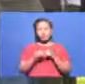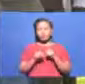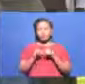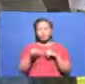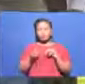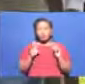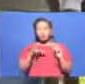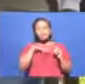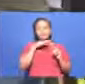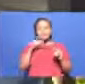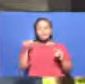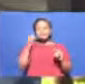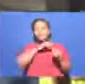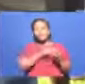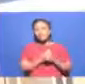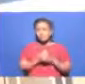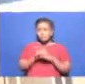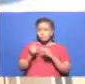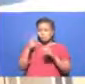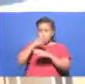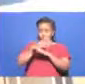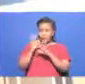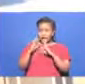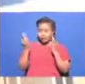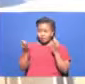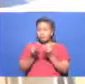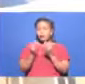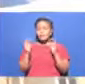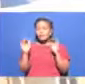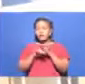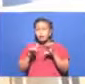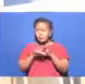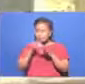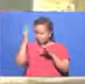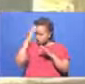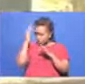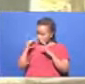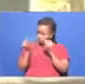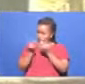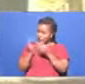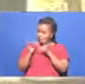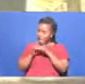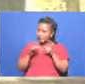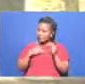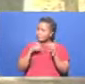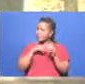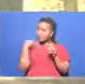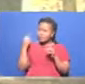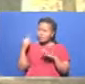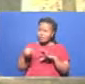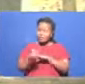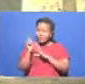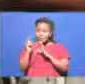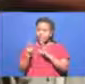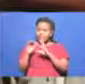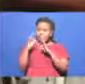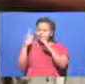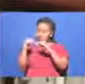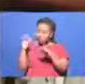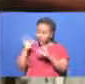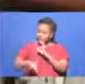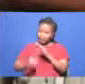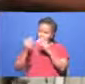akakufa. After family members learned their kin had been killed, they allegedly stormed the suspect's homestead and set ablaze the homestead.